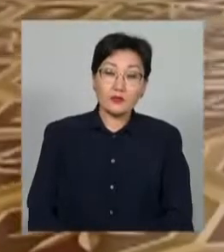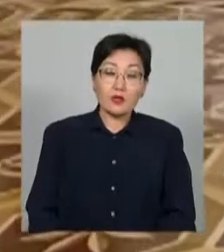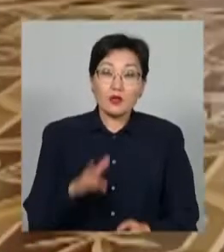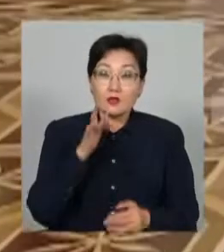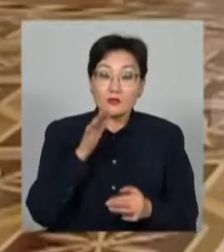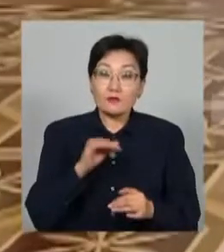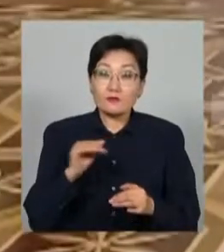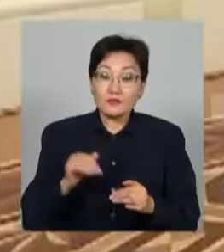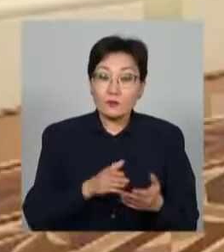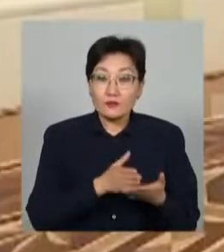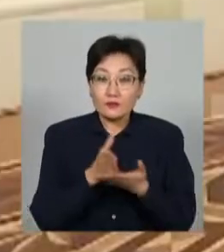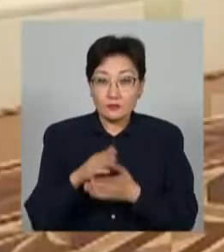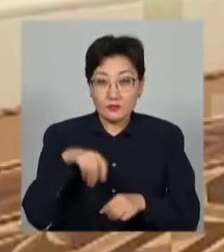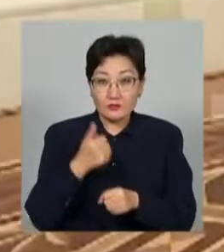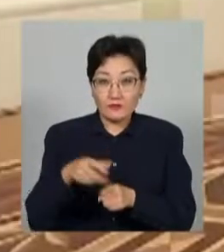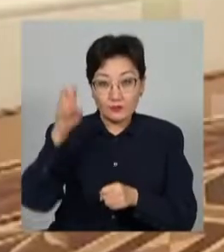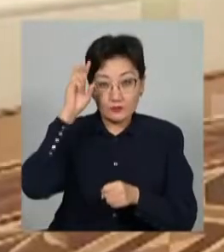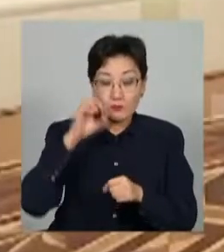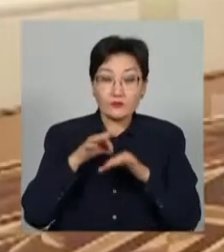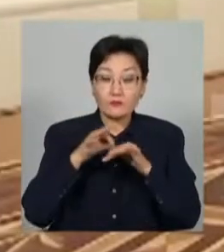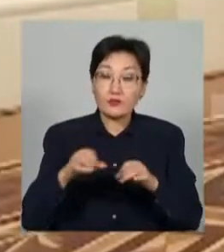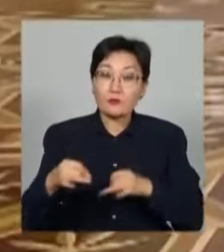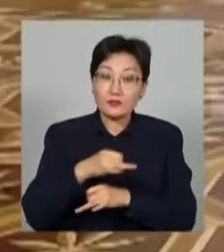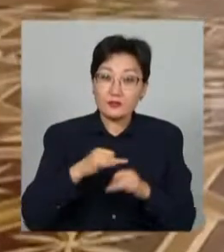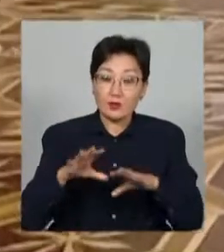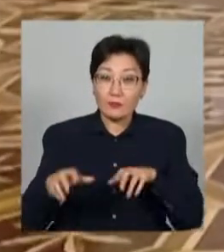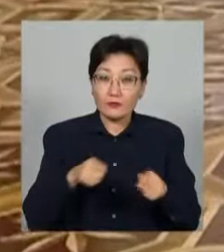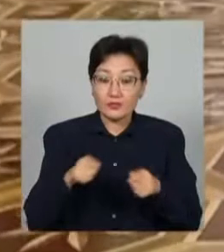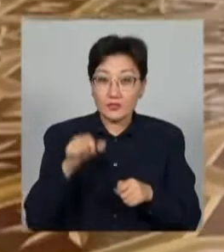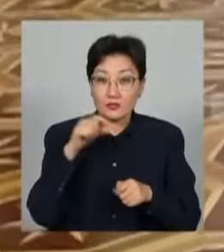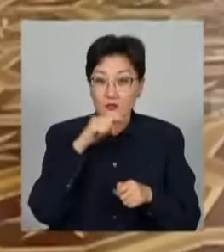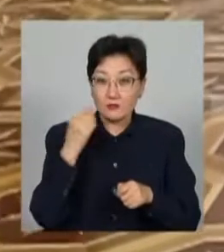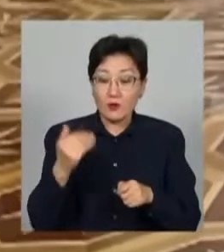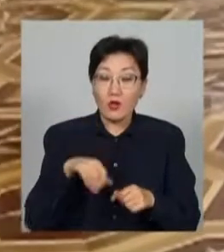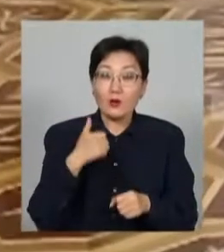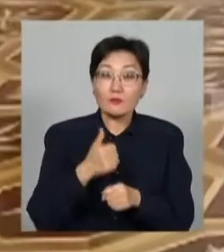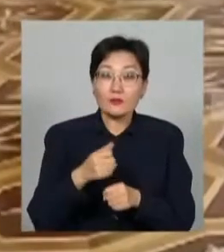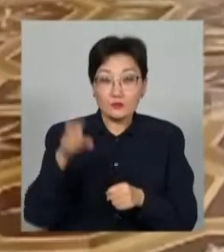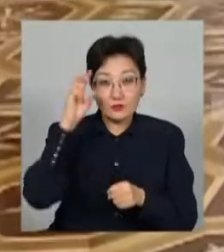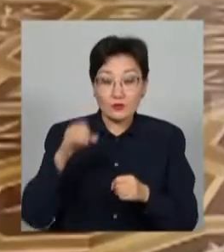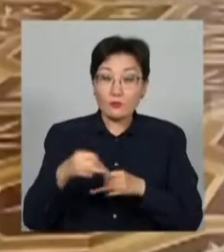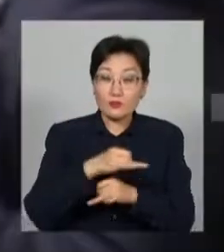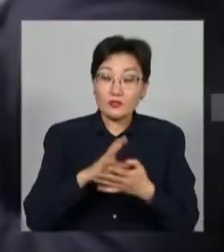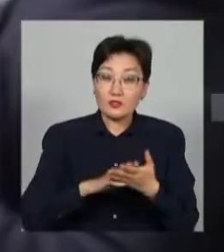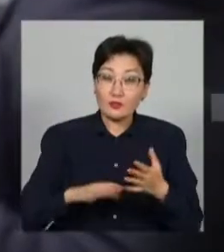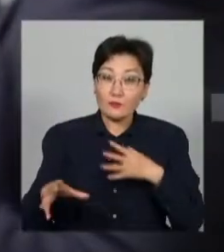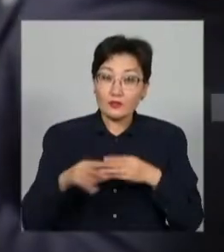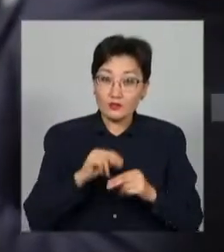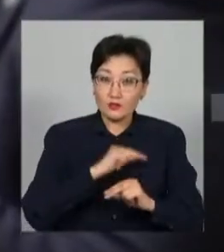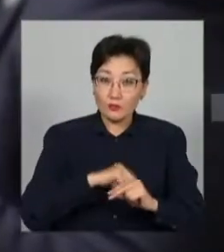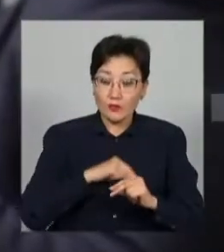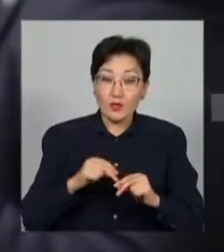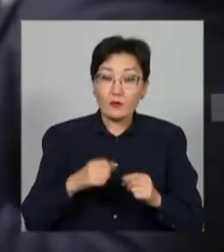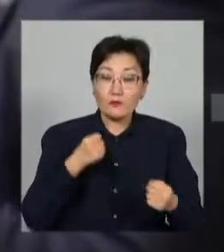время официального визита глава государства провел переговоры с президентом России. Лидеры стран обсудили дальнейшее сотрудничество и